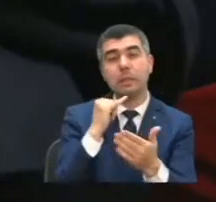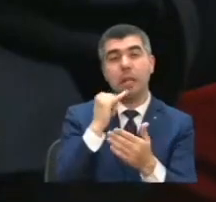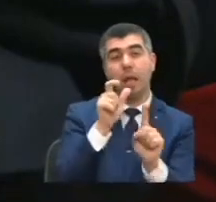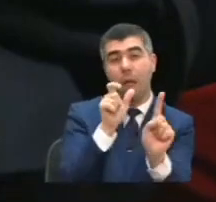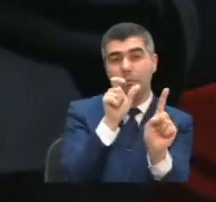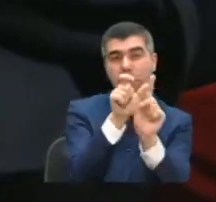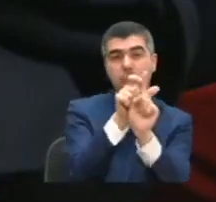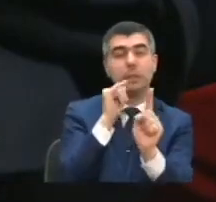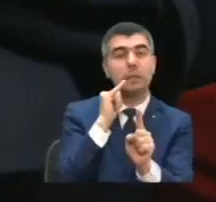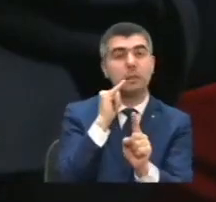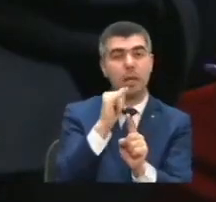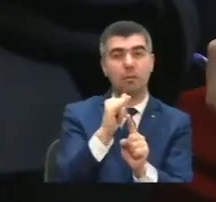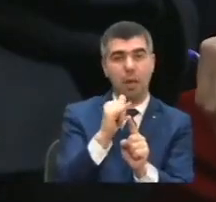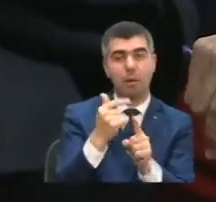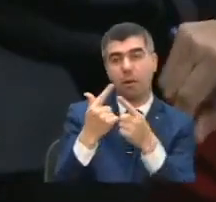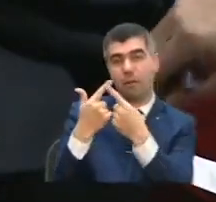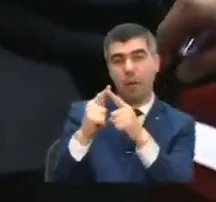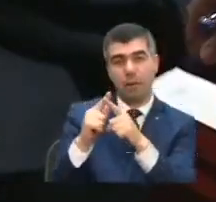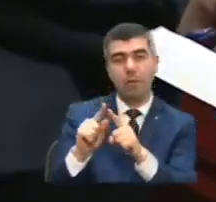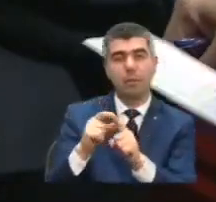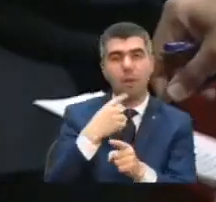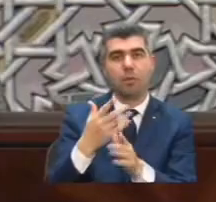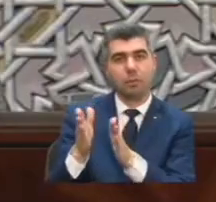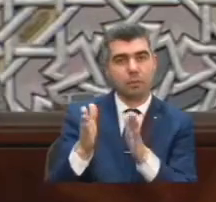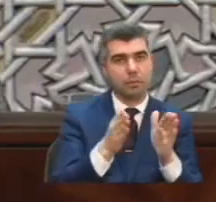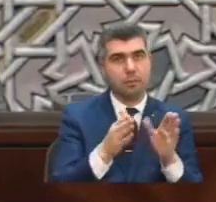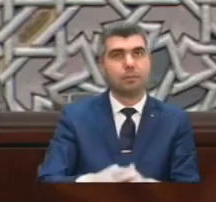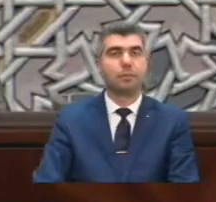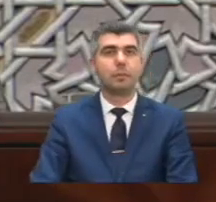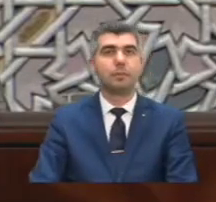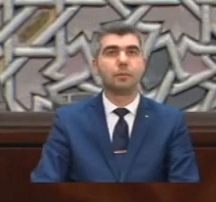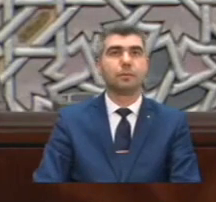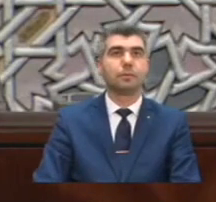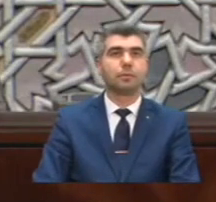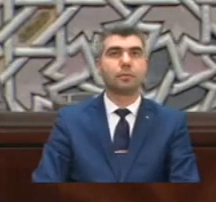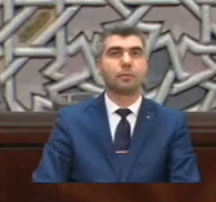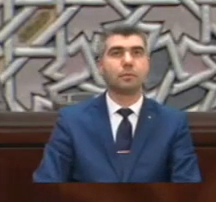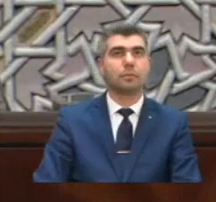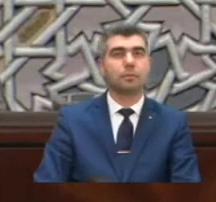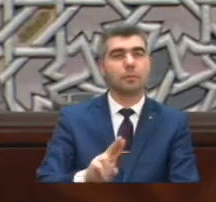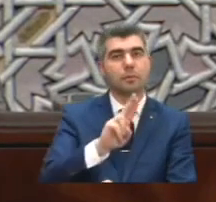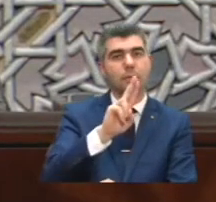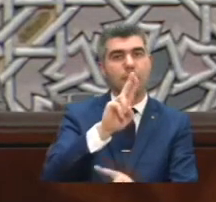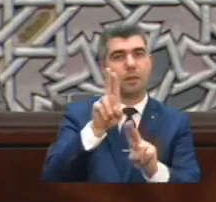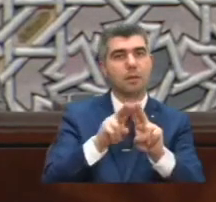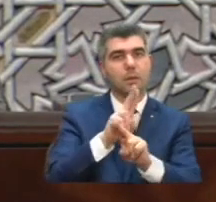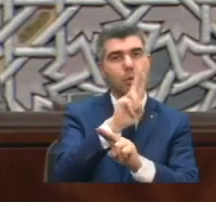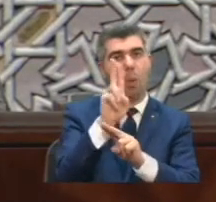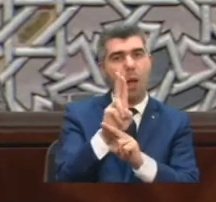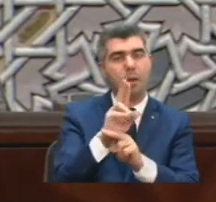لما يجري على مستوى المقلع. شكرا السيد الرئيس. تعقيب السيد النائب.